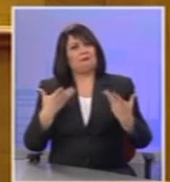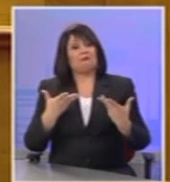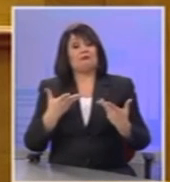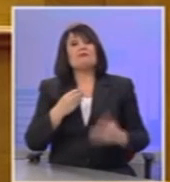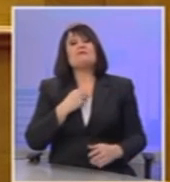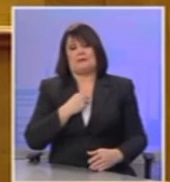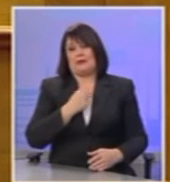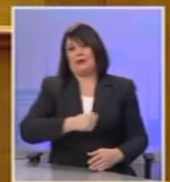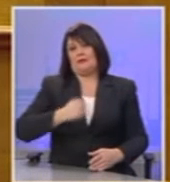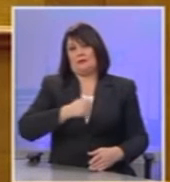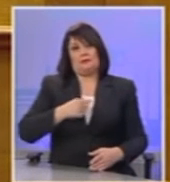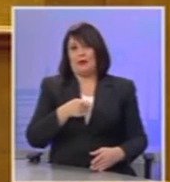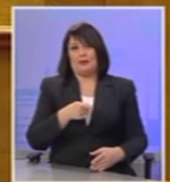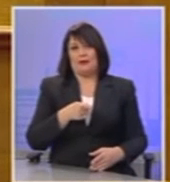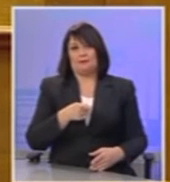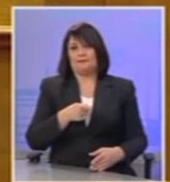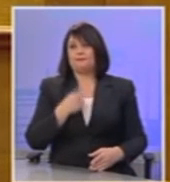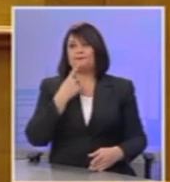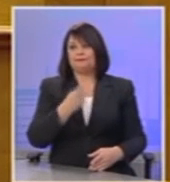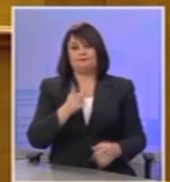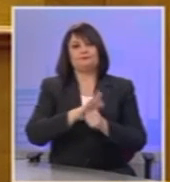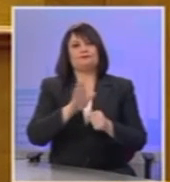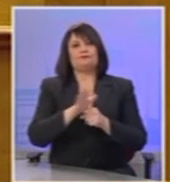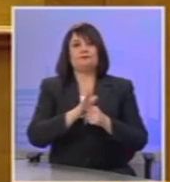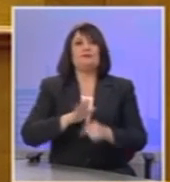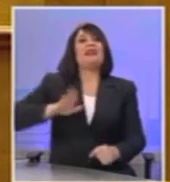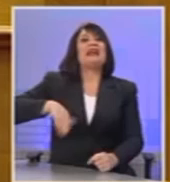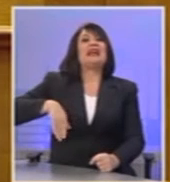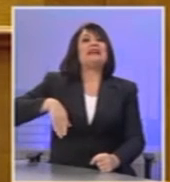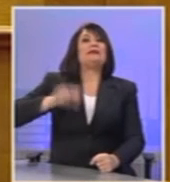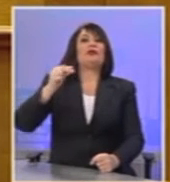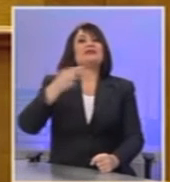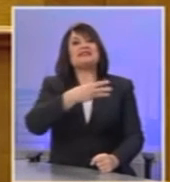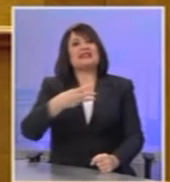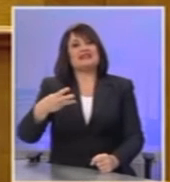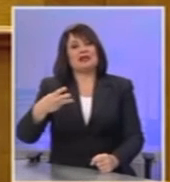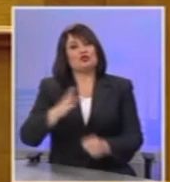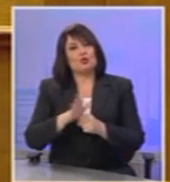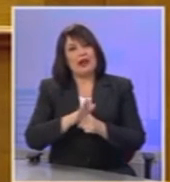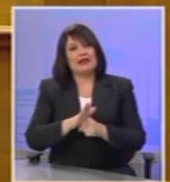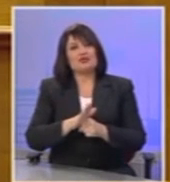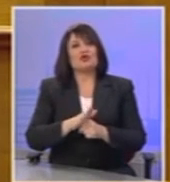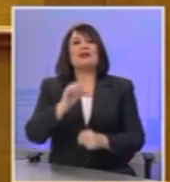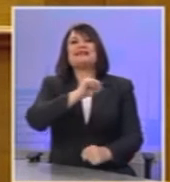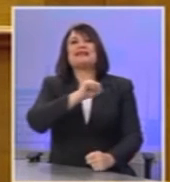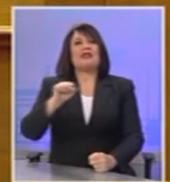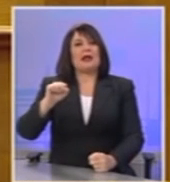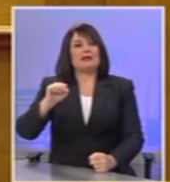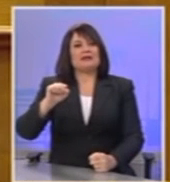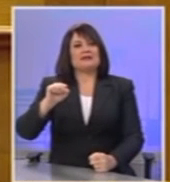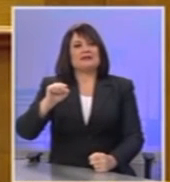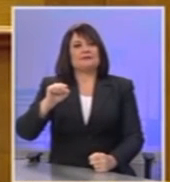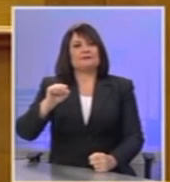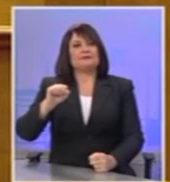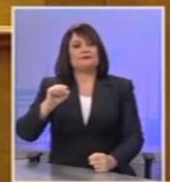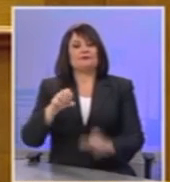θα έλεγα ότι τουλάχιστον οι βουλευτές της Κρήτης του ΣΥΡΙΖΑ ή και ο κύριος Σταθάκης να κάνουν